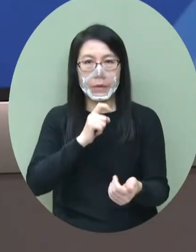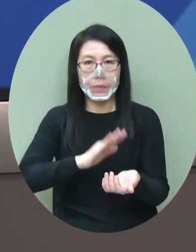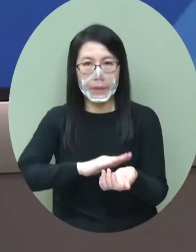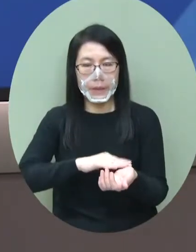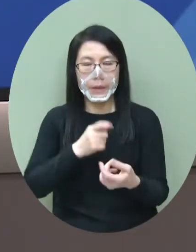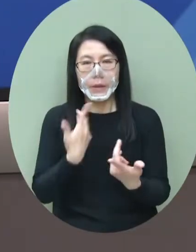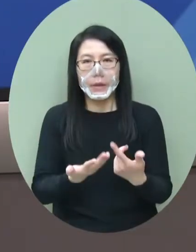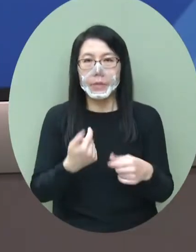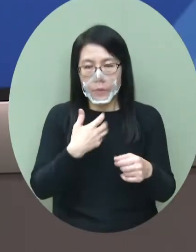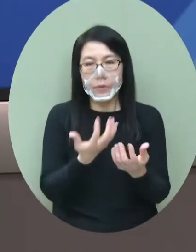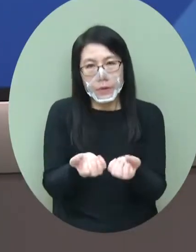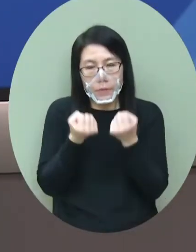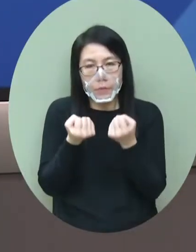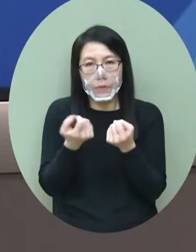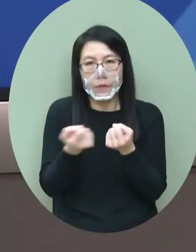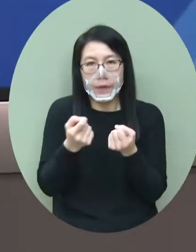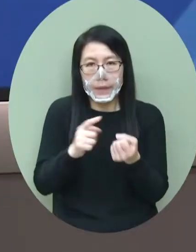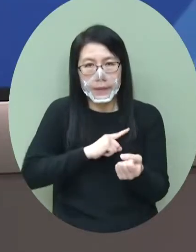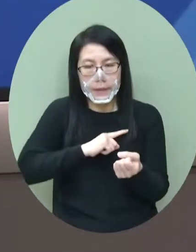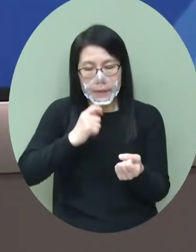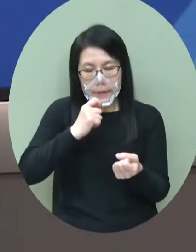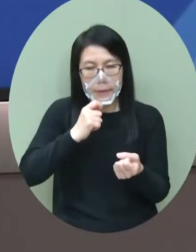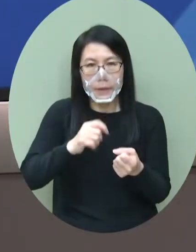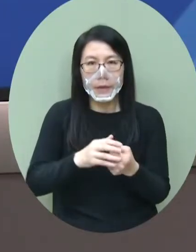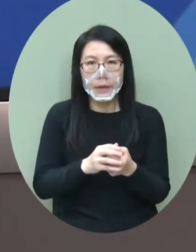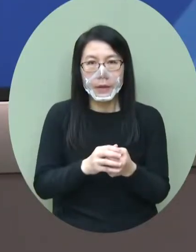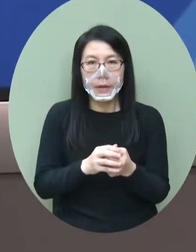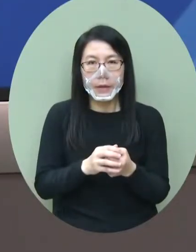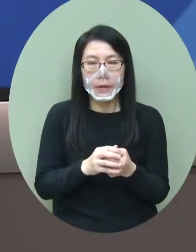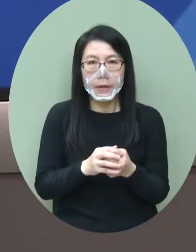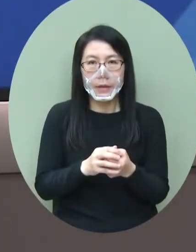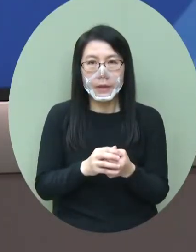到这一类的快速检测包，